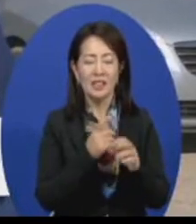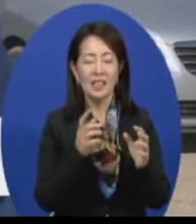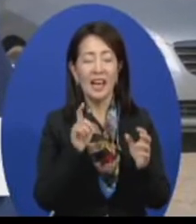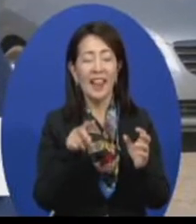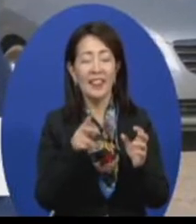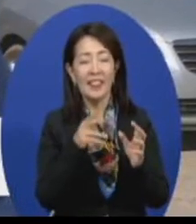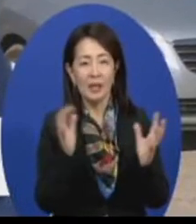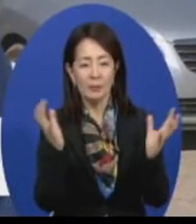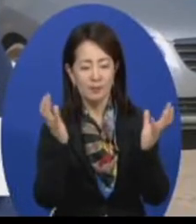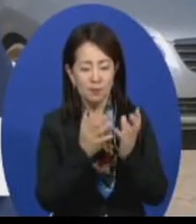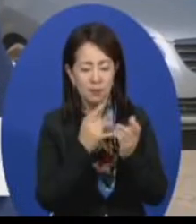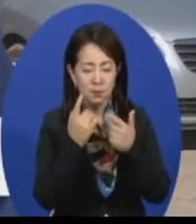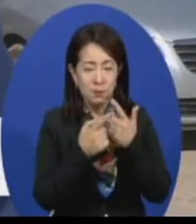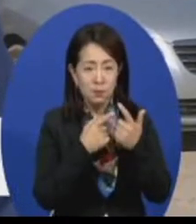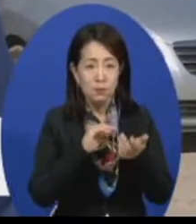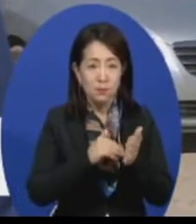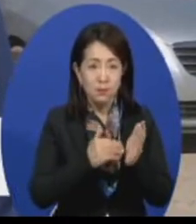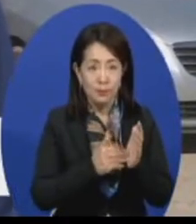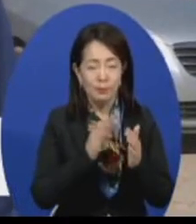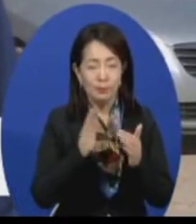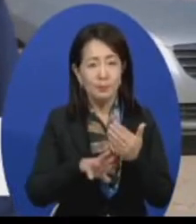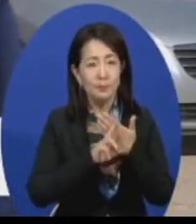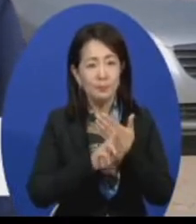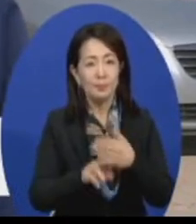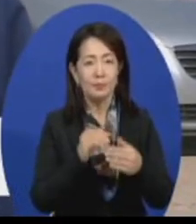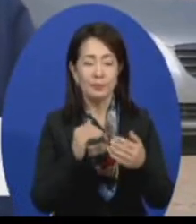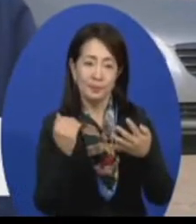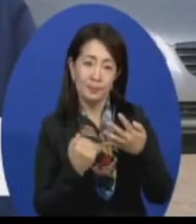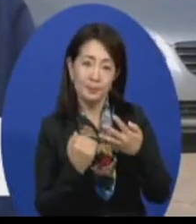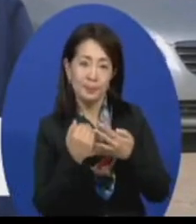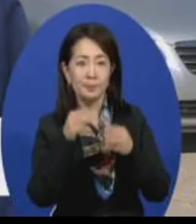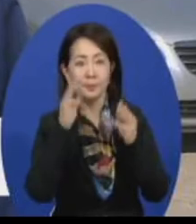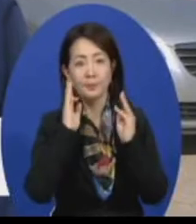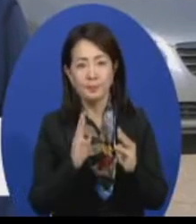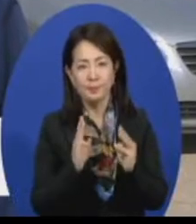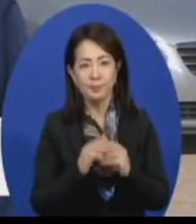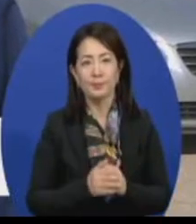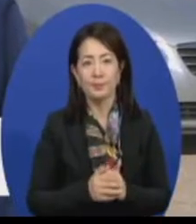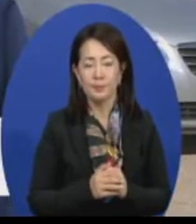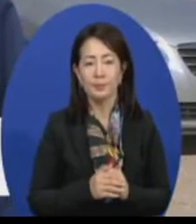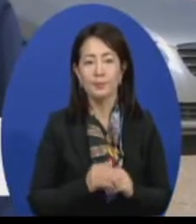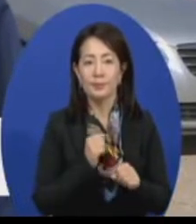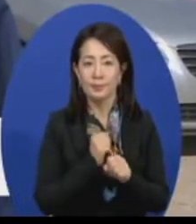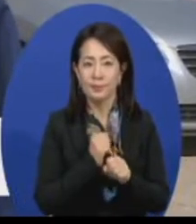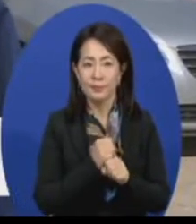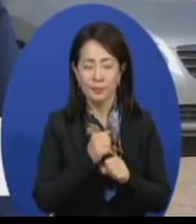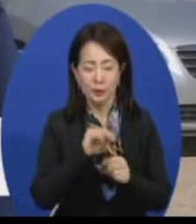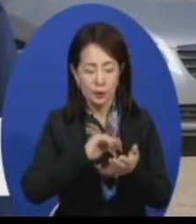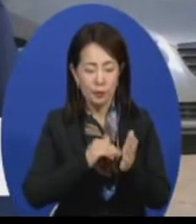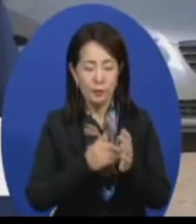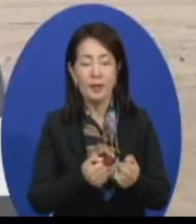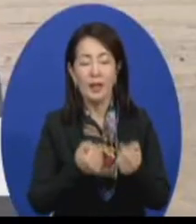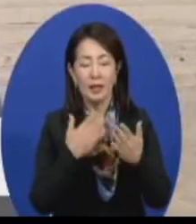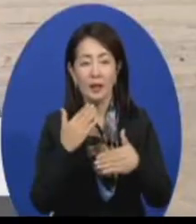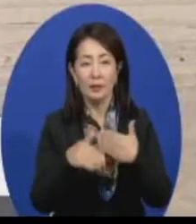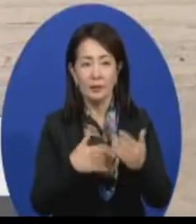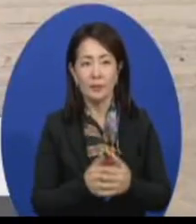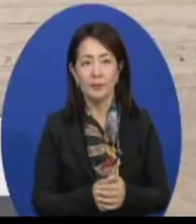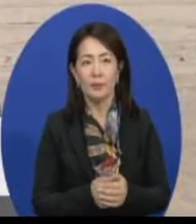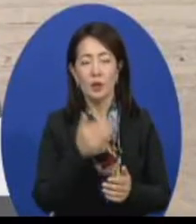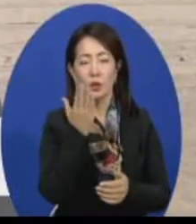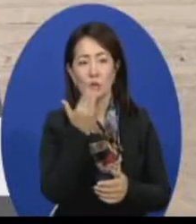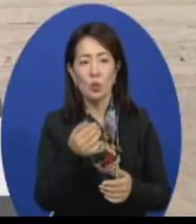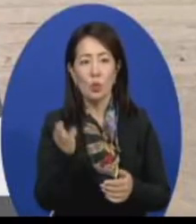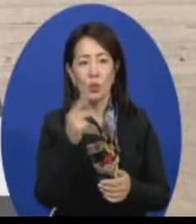төлөвлөлөө. Тэгэхээр цаашдаа үүнийг бидний хувьд одоо шалтгаантай шийдвэрлэх энэ зүйл дээр одоо ажиллана гэдэг ийм төлөвлөгөө гаргаад явж байгаа. Тэгээ одоо